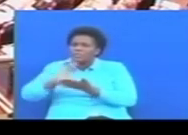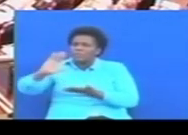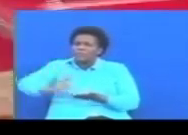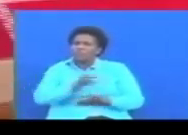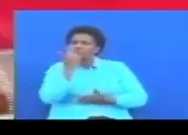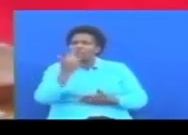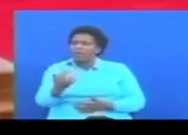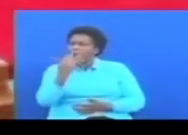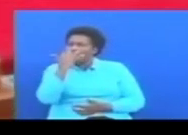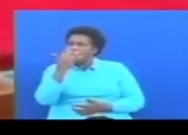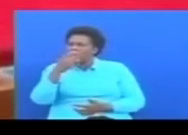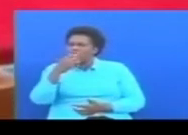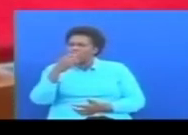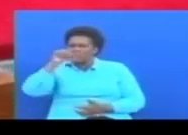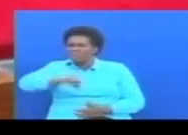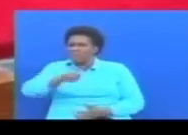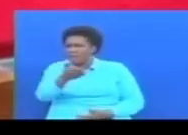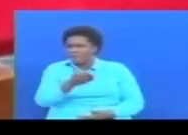hili.